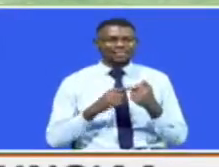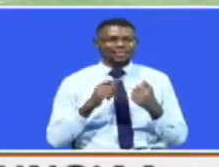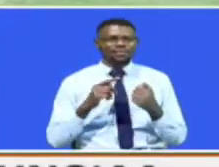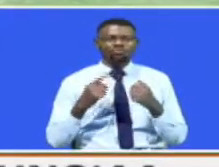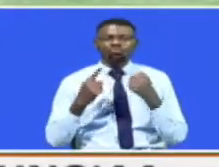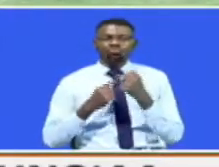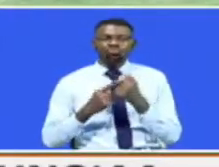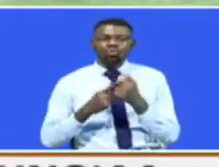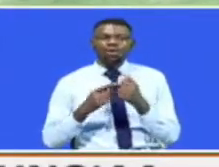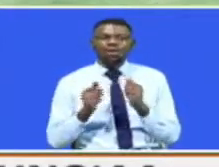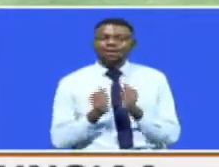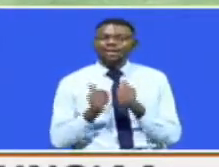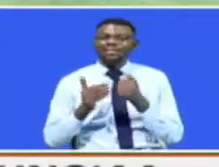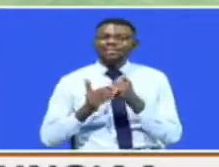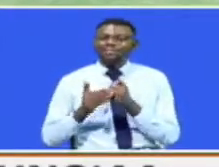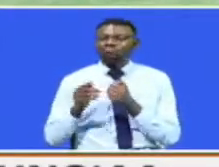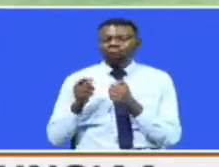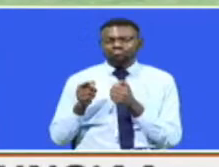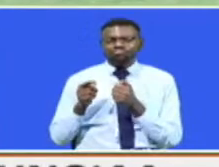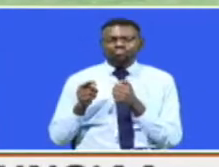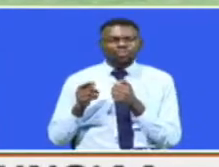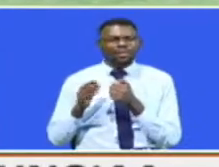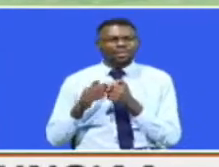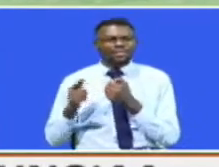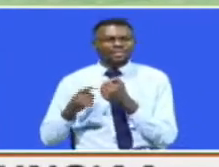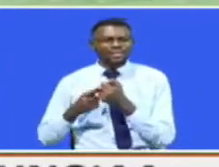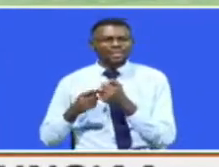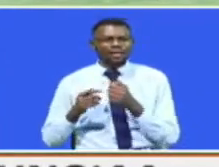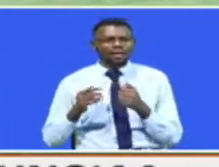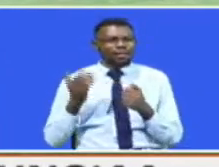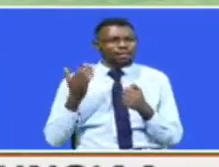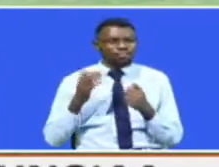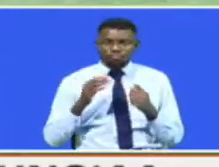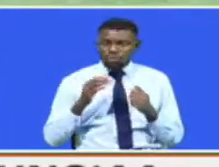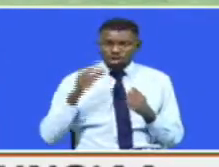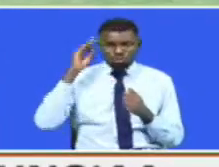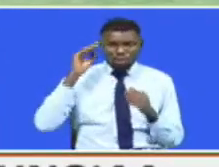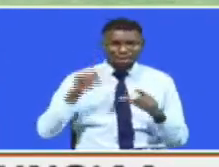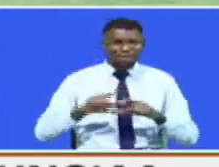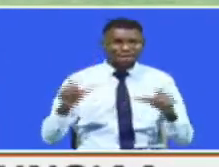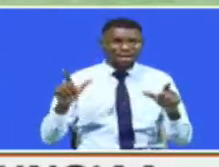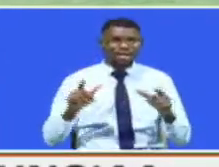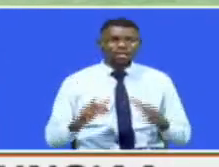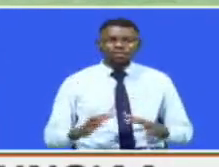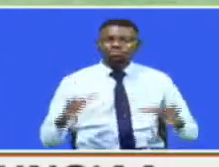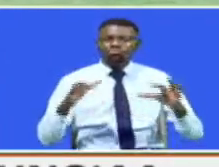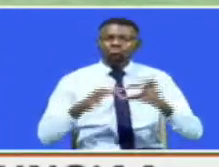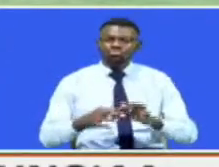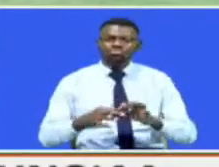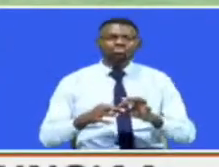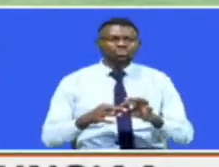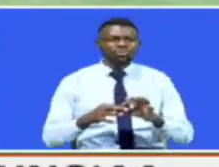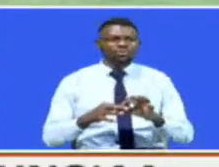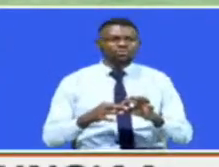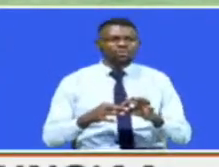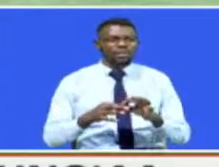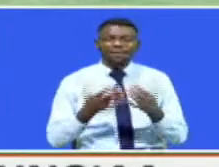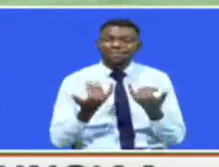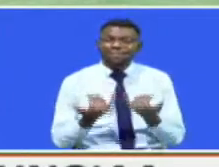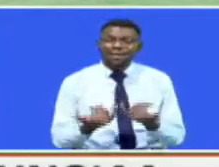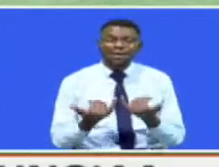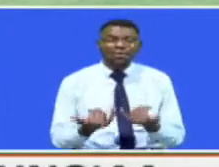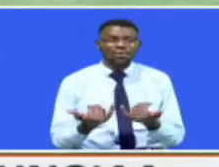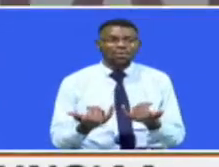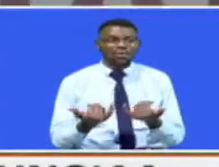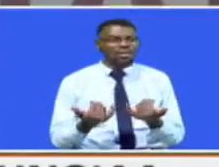26 June 1960. Mogadishu wakati huo ilikuwa haijapata. Na kwenda kwa Somaliland kujiunga na Mogadishu ilikuwa inaitwa voluntary, yani